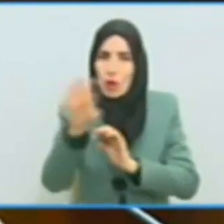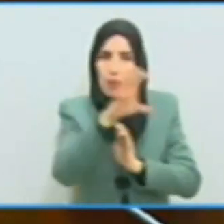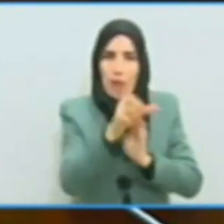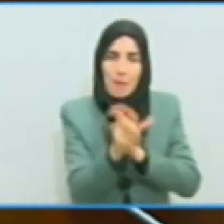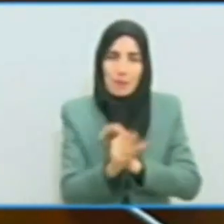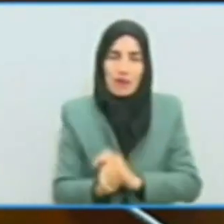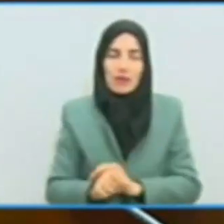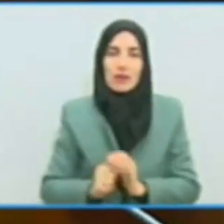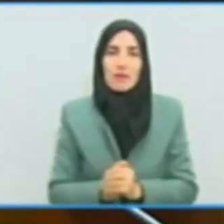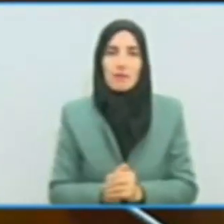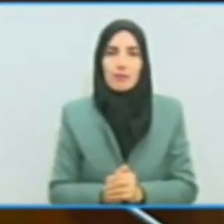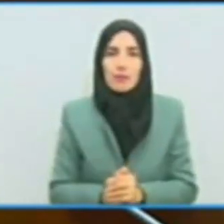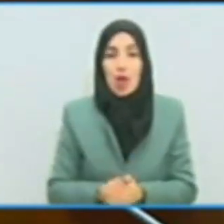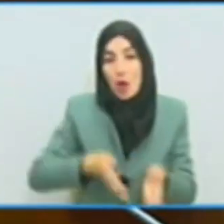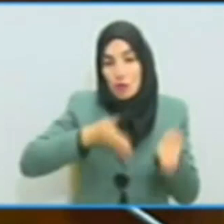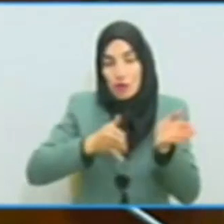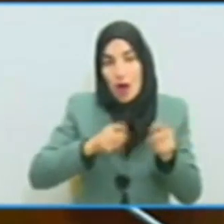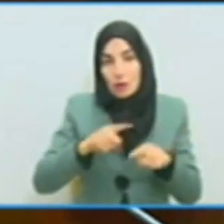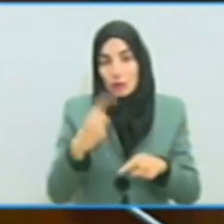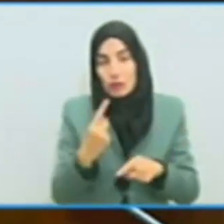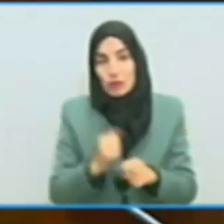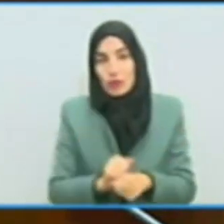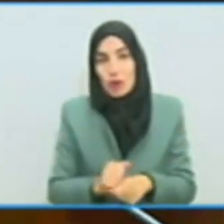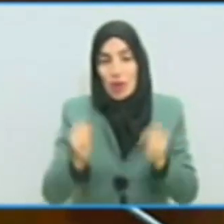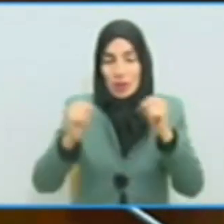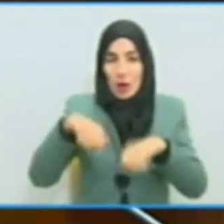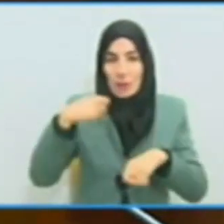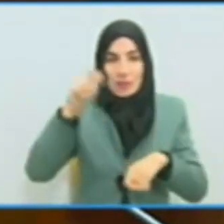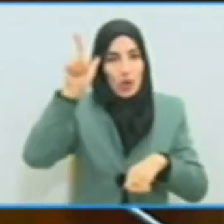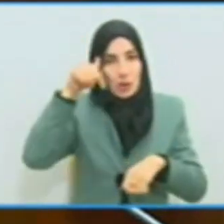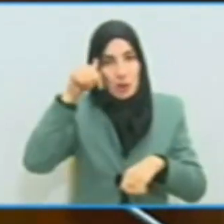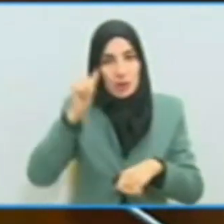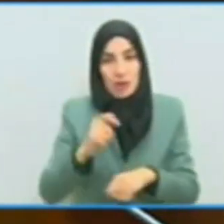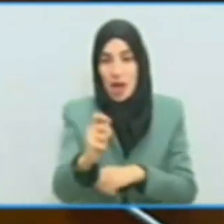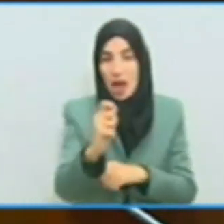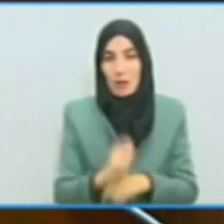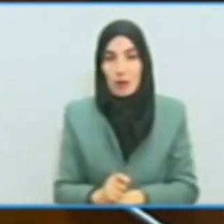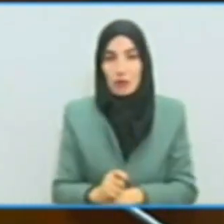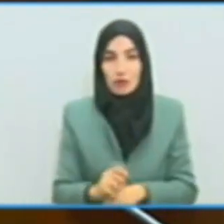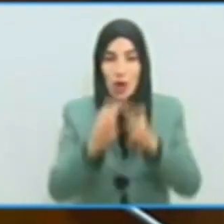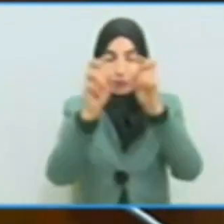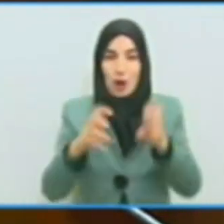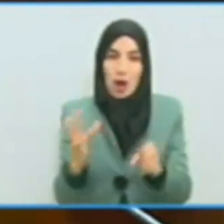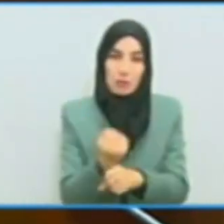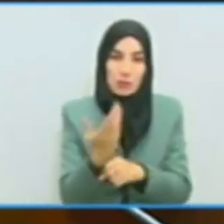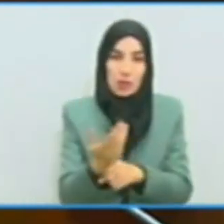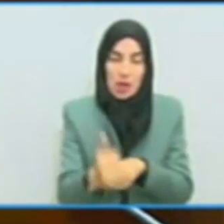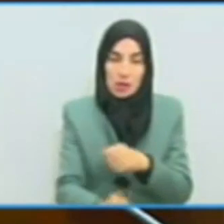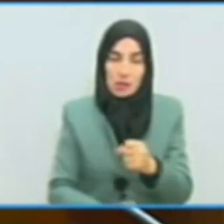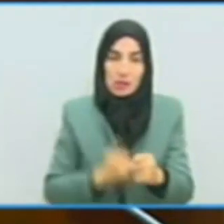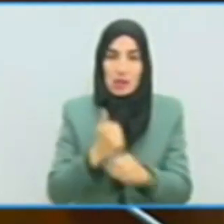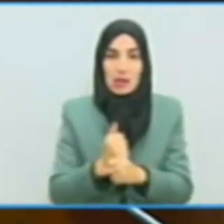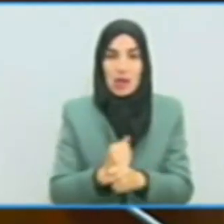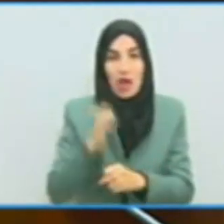الإفريقية. وضمن المسعى ذاته، وافق السيد الرئيس على اعتماد جائزة الإمام المغيلي السنوية